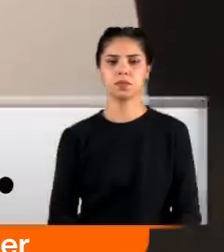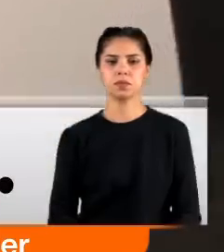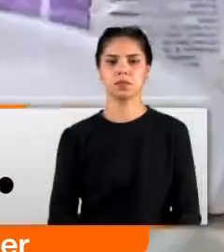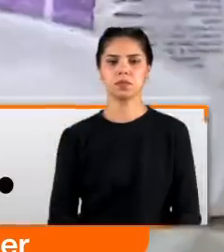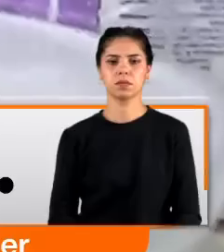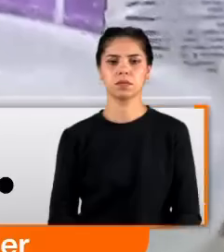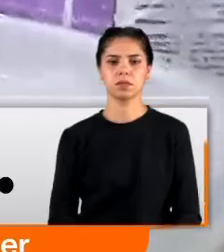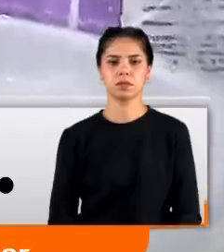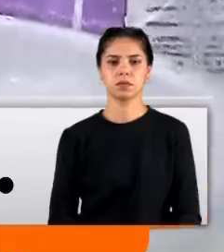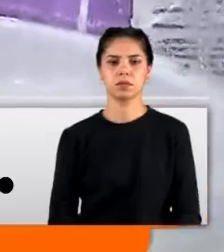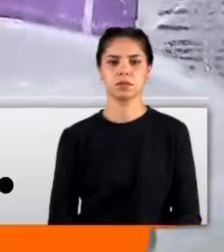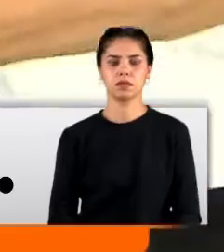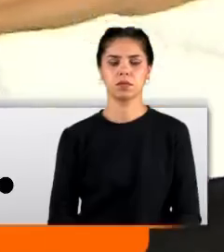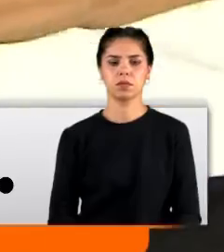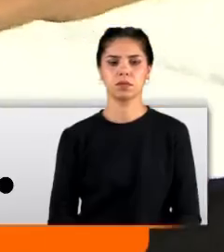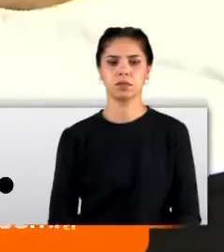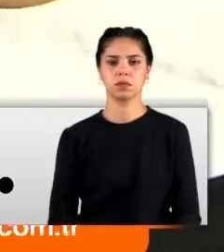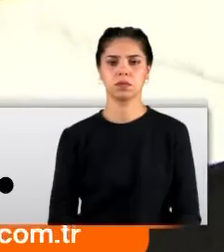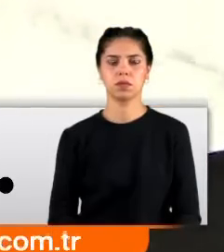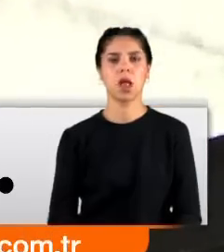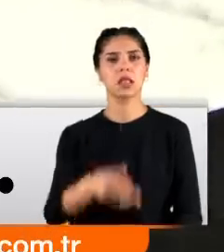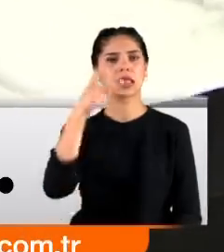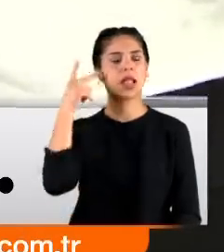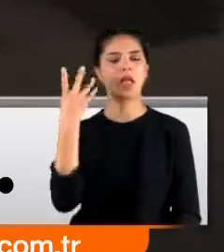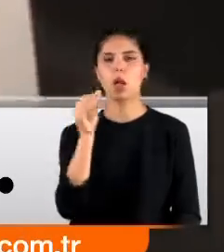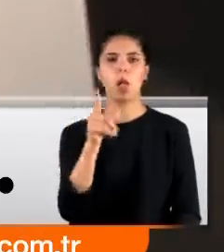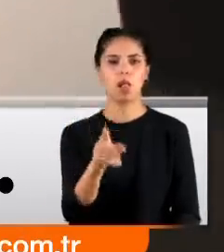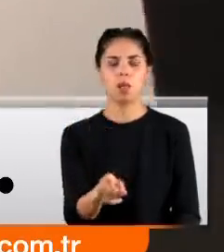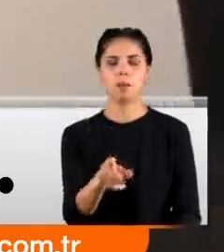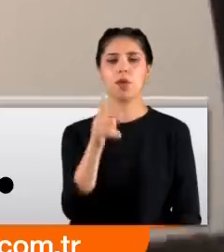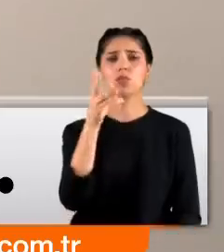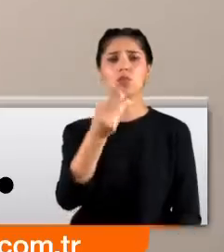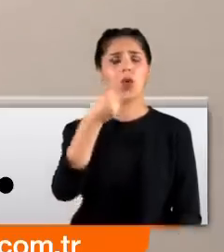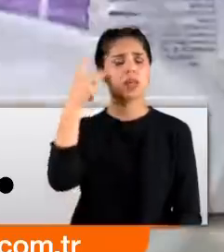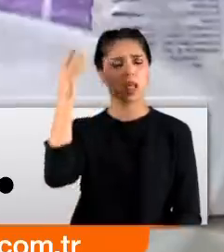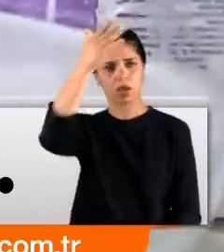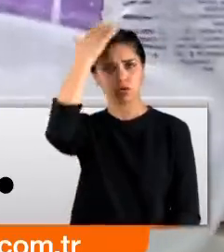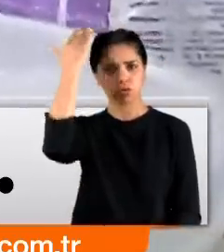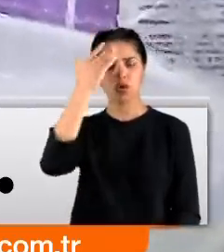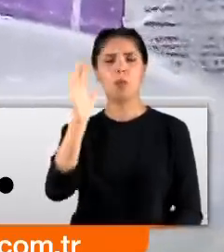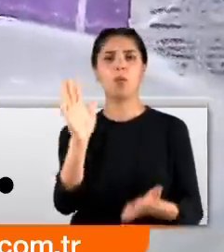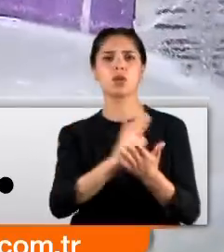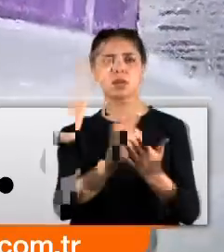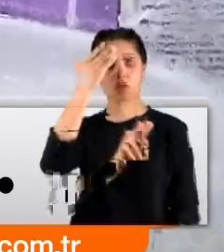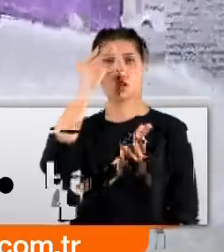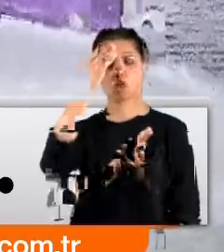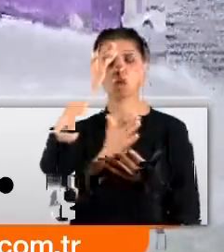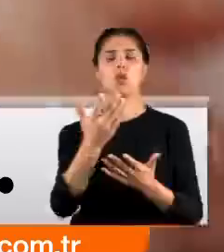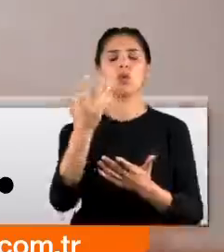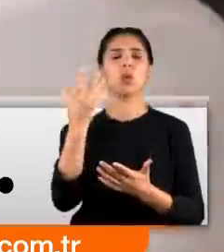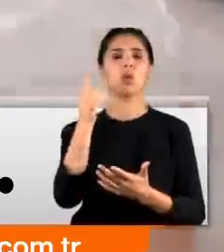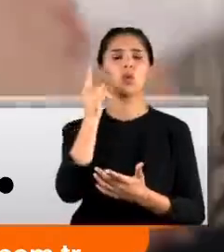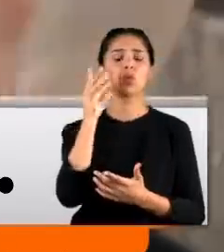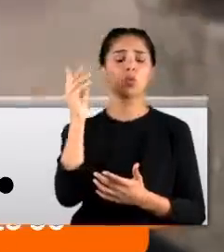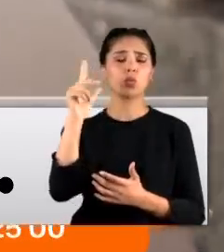İnternet üzerinden alıyorum. Daha uygun fiyatlar. Sahte olma olasılığı yüksek. Binlerce sahte şampuan, el sabunu, deterjan, güneş